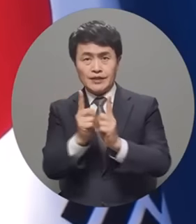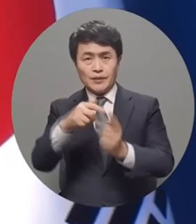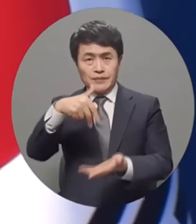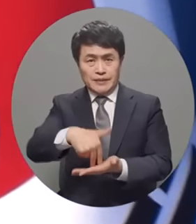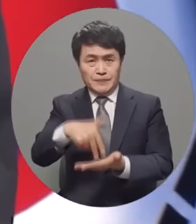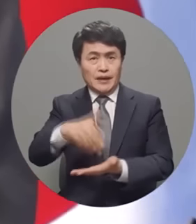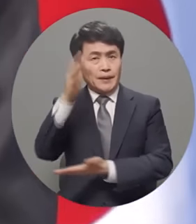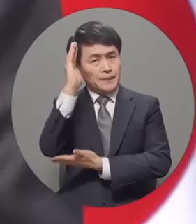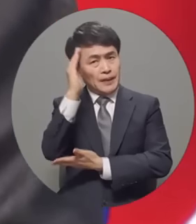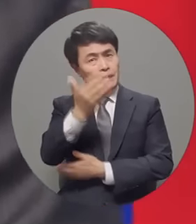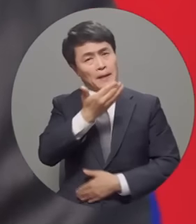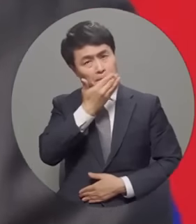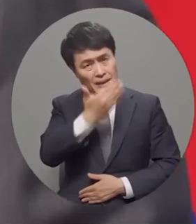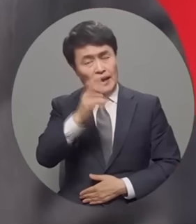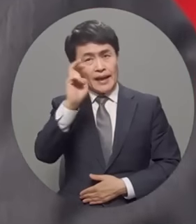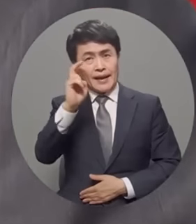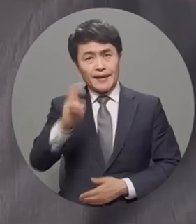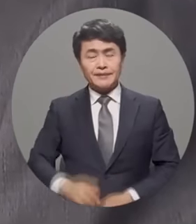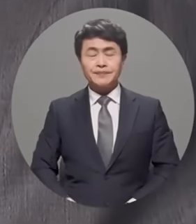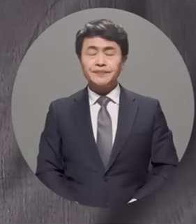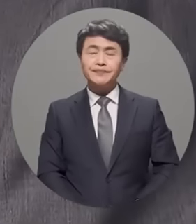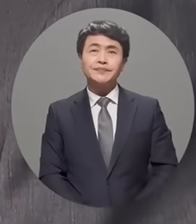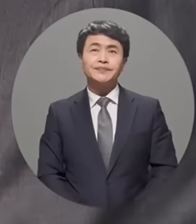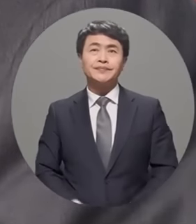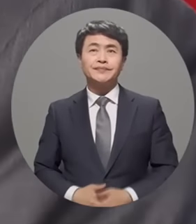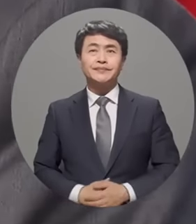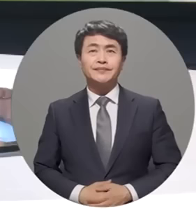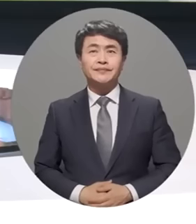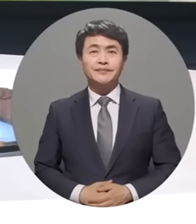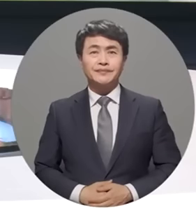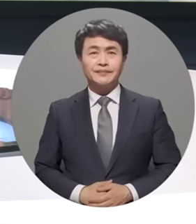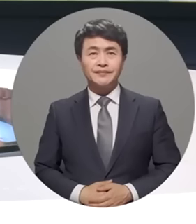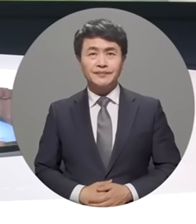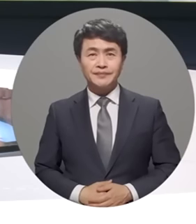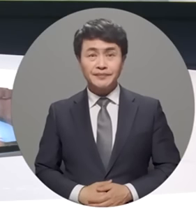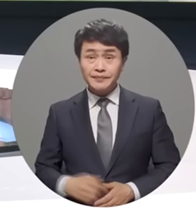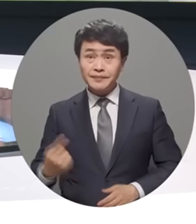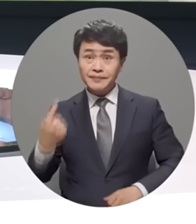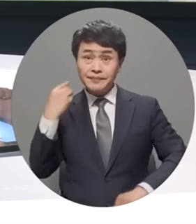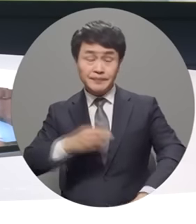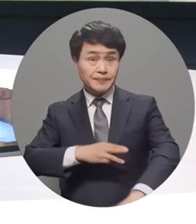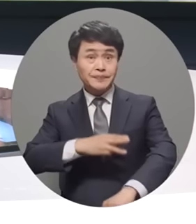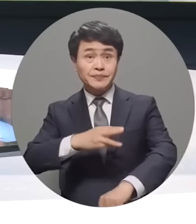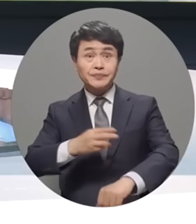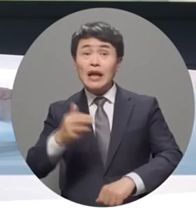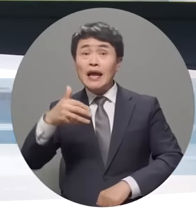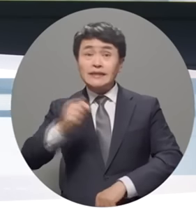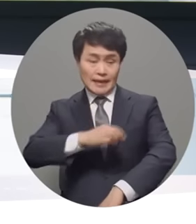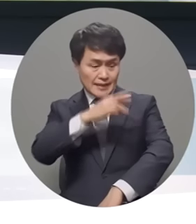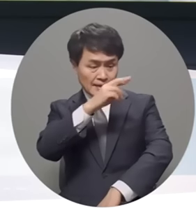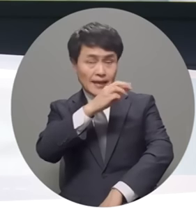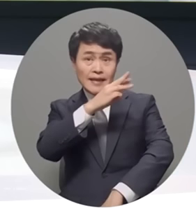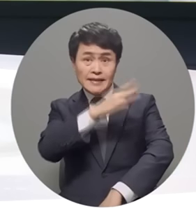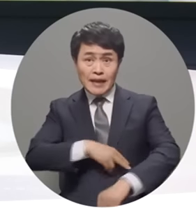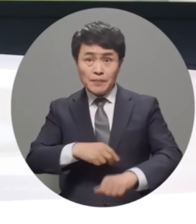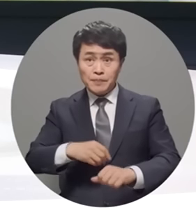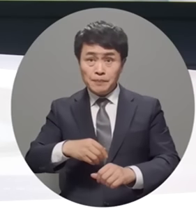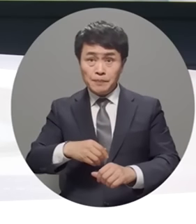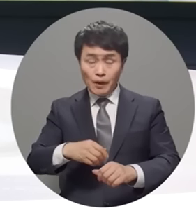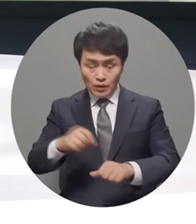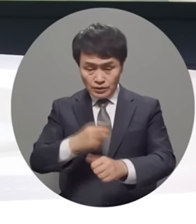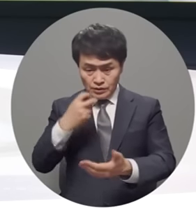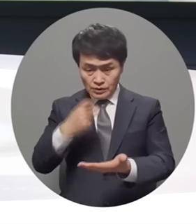가능성도 있습니다. MBC 뉴스 김민영입니다. 어제 최상병 특검법 표결 당시 국민의힘에서는